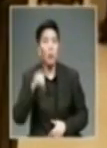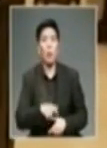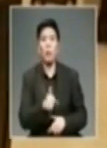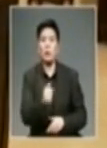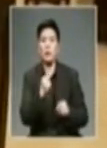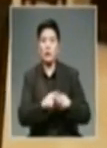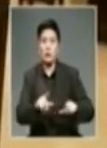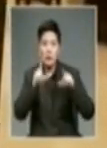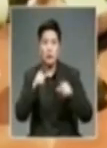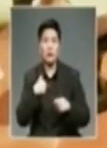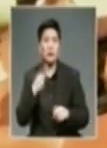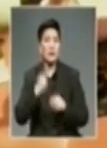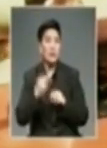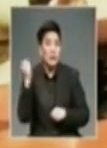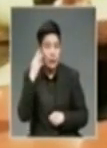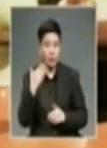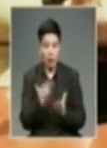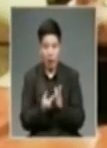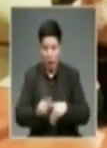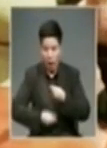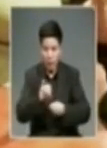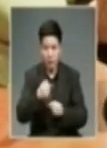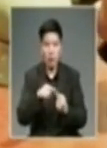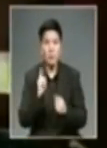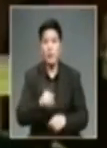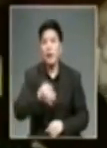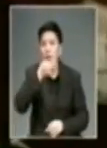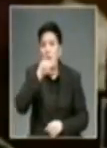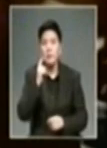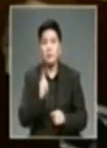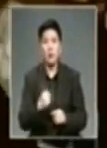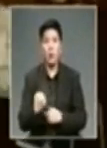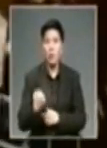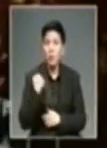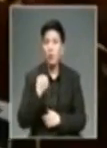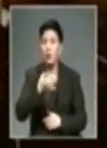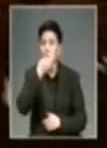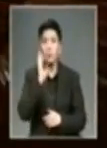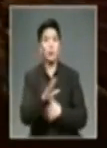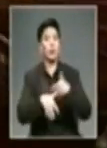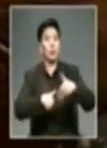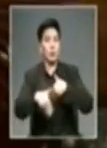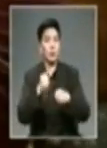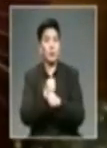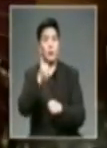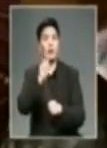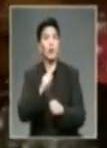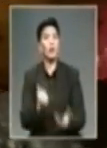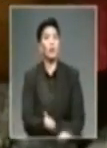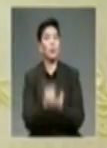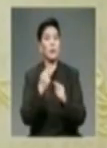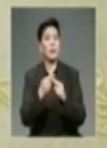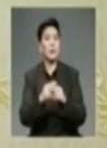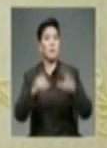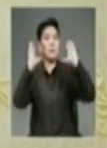คจะทำให้ได้ราคาดีขึ้นสามารถสร้างความมั่นคงทางอาชีพสร้างรายได้ให้กับชุมชนอีกทั้งยังช่วยสร้างชื่อเสีย